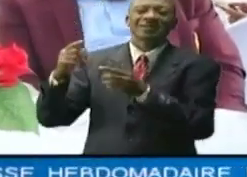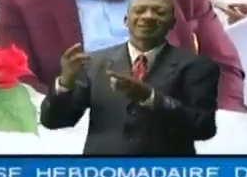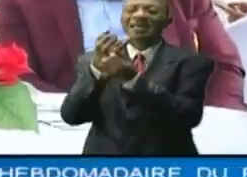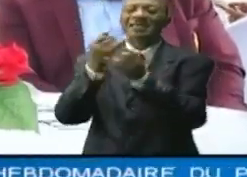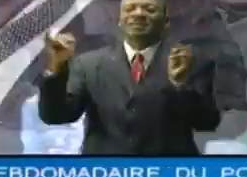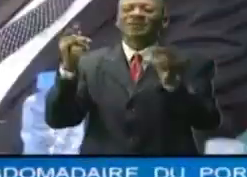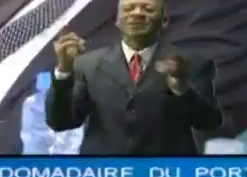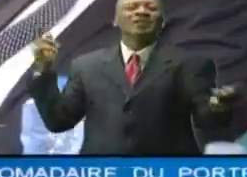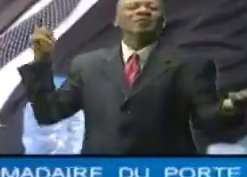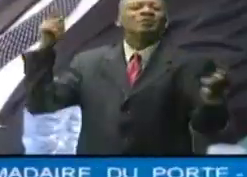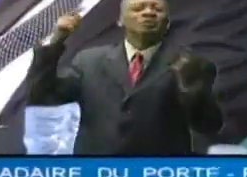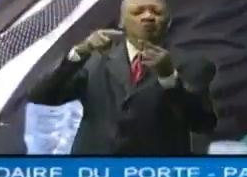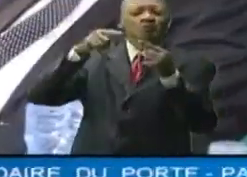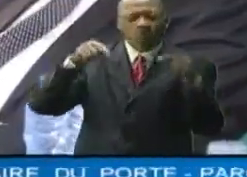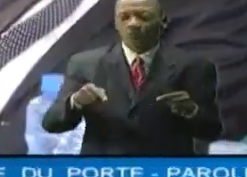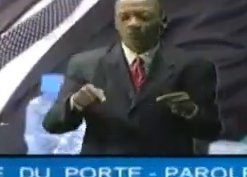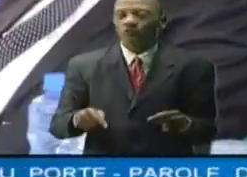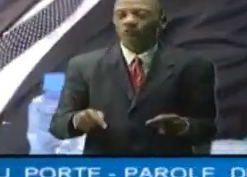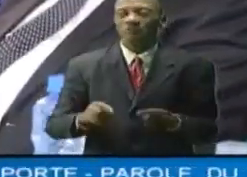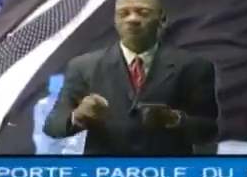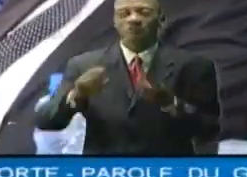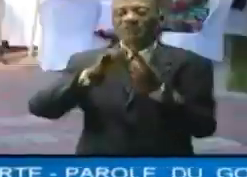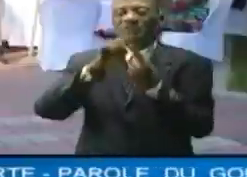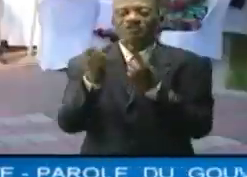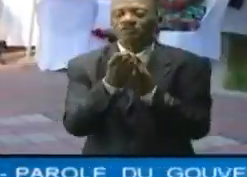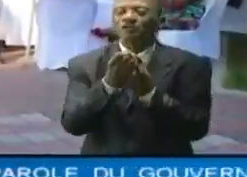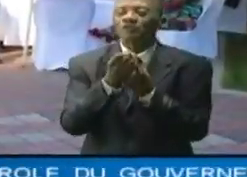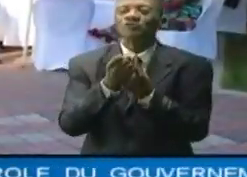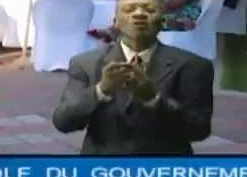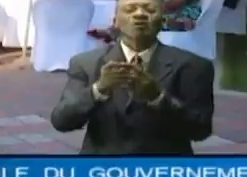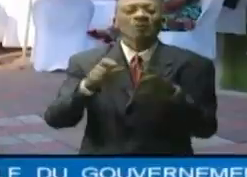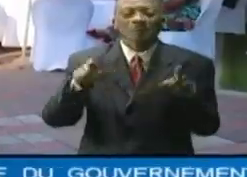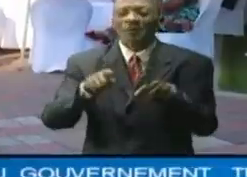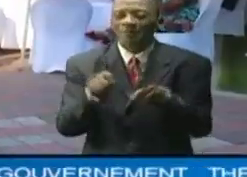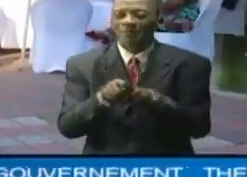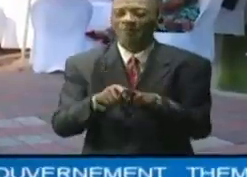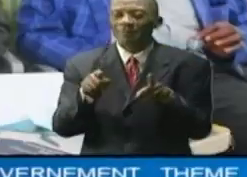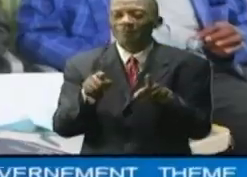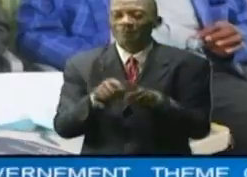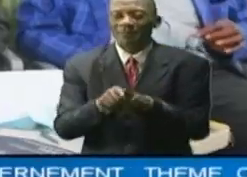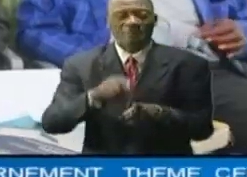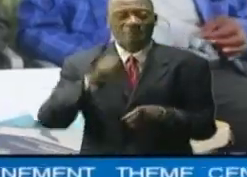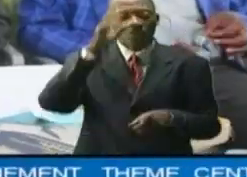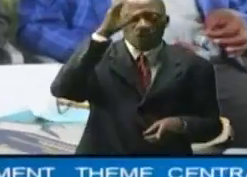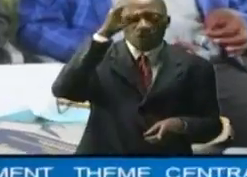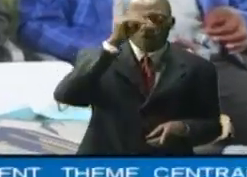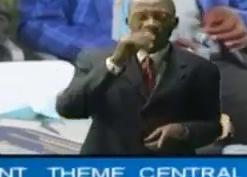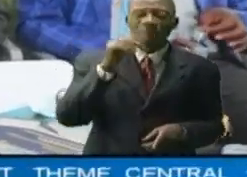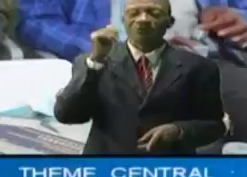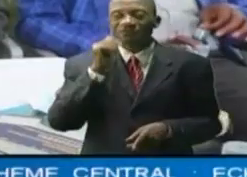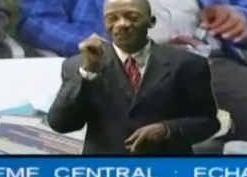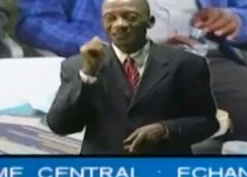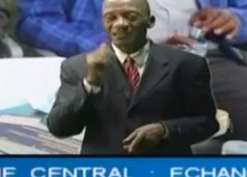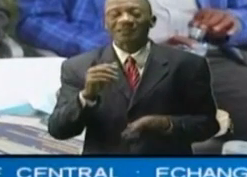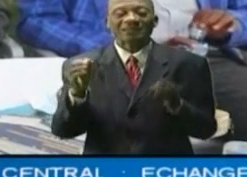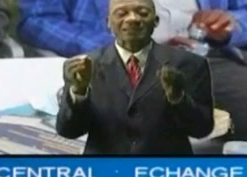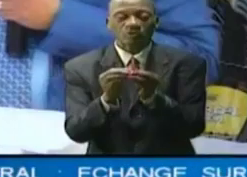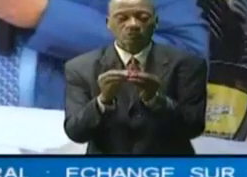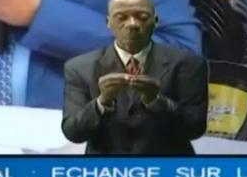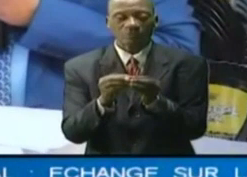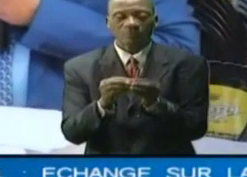cette situation. Les filles et fils de la communauté Hemba Tubungé, réunis à la cérémonie d'installation du nouveau